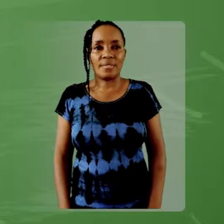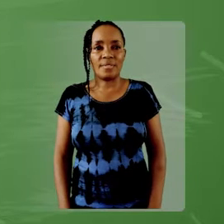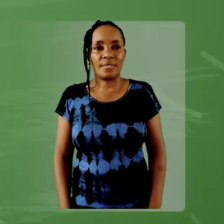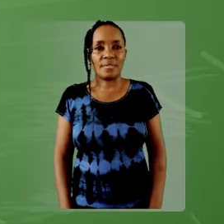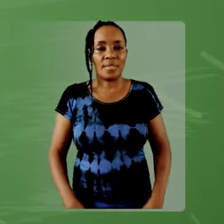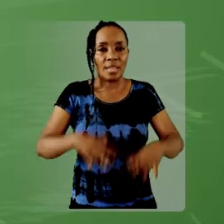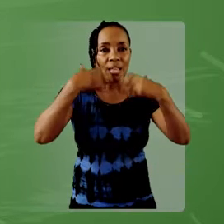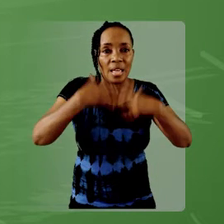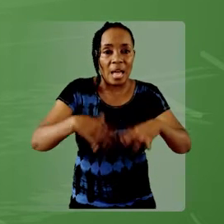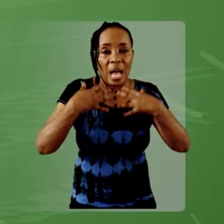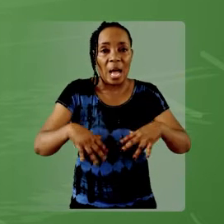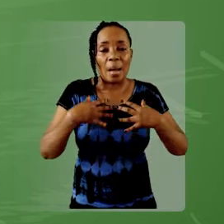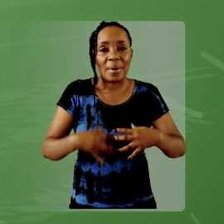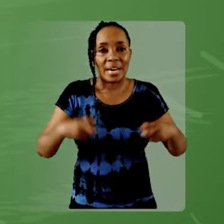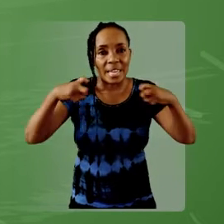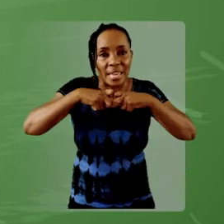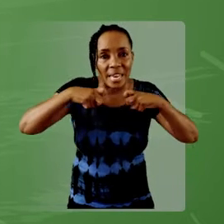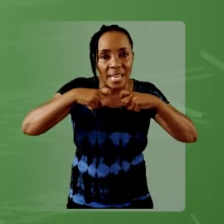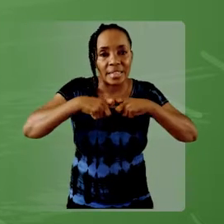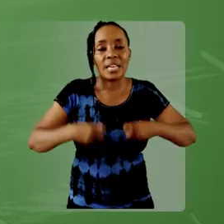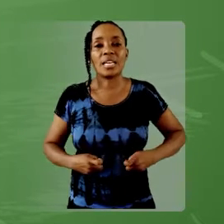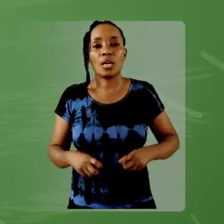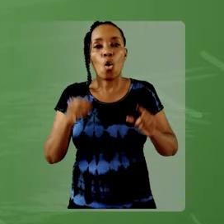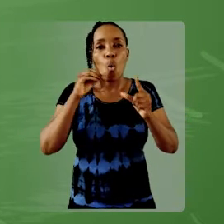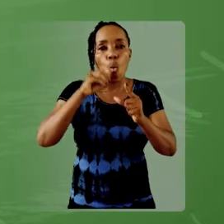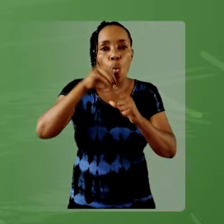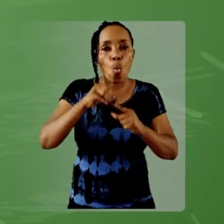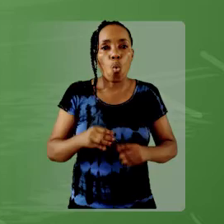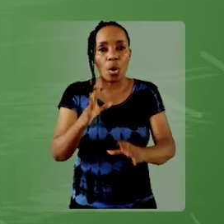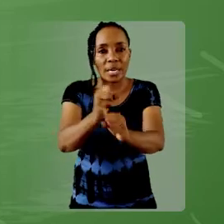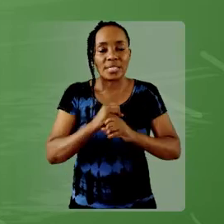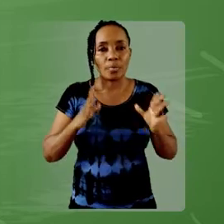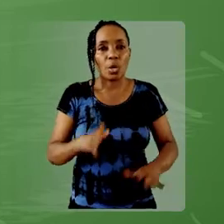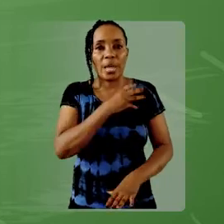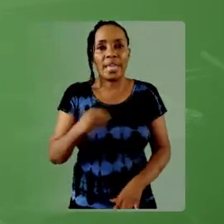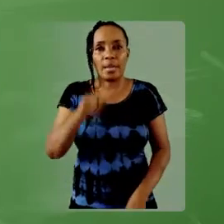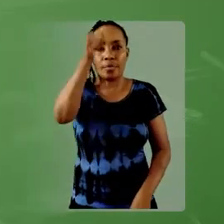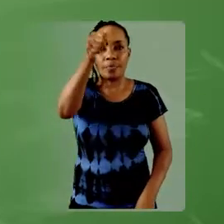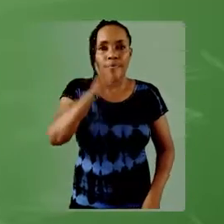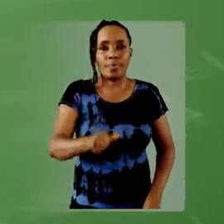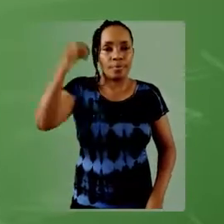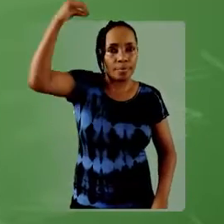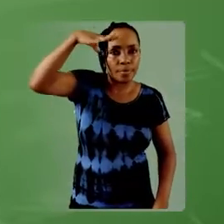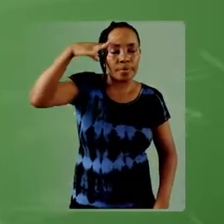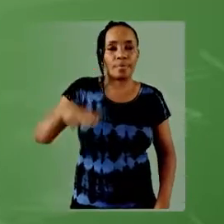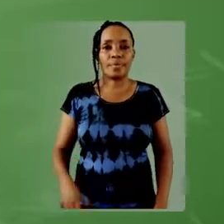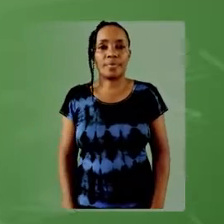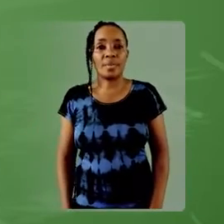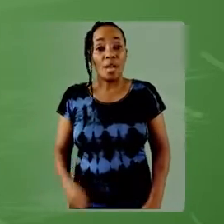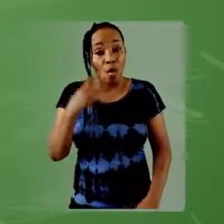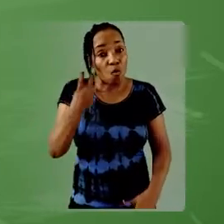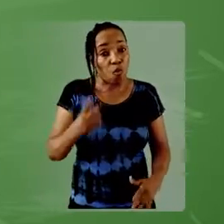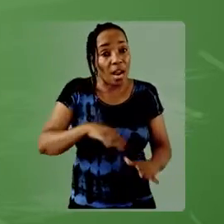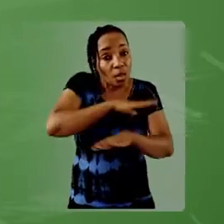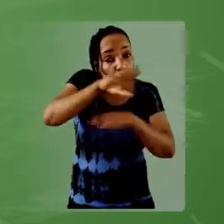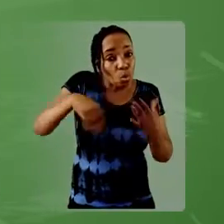des appareils électriques ou récepteurs et enfin des interrupteurs. Voici ainsi cités les